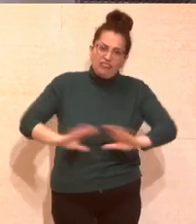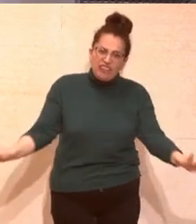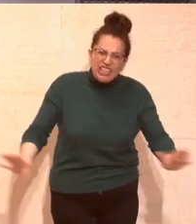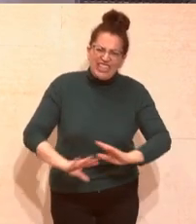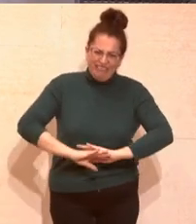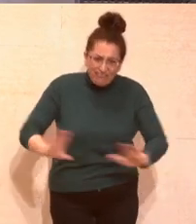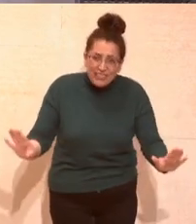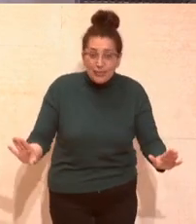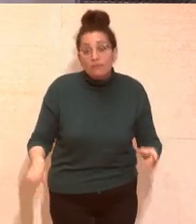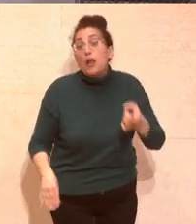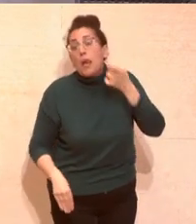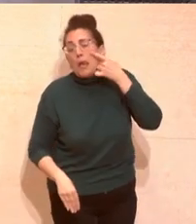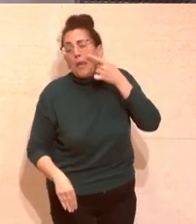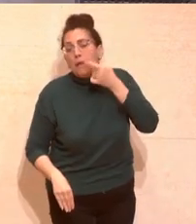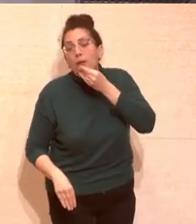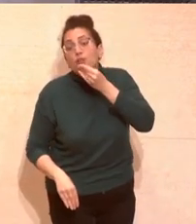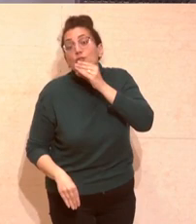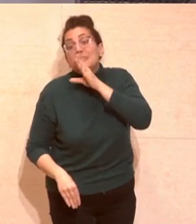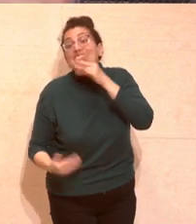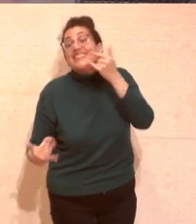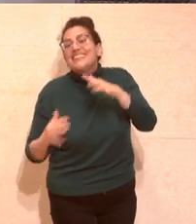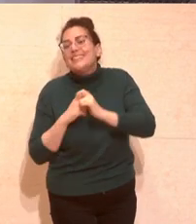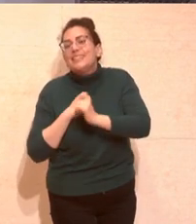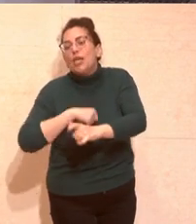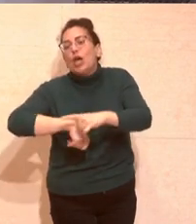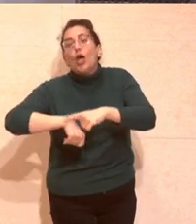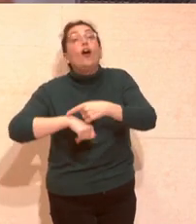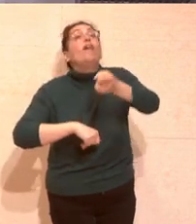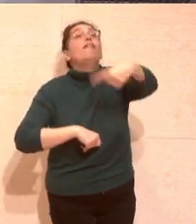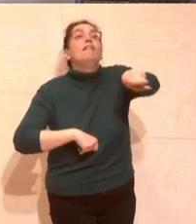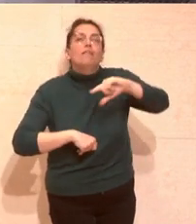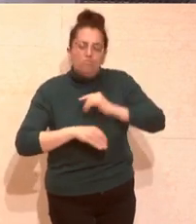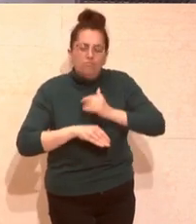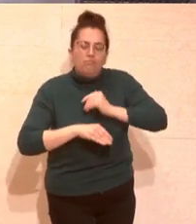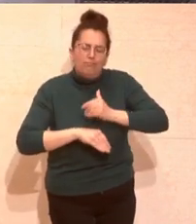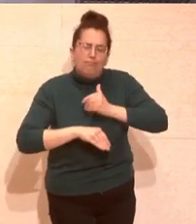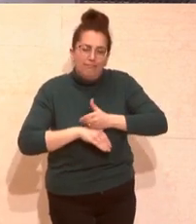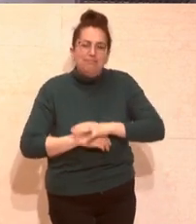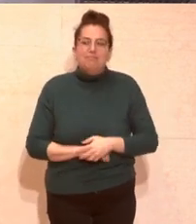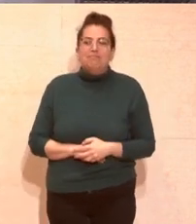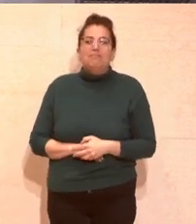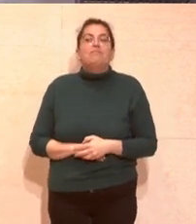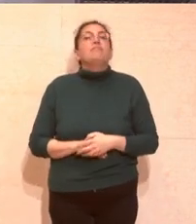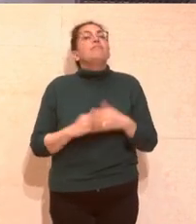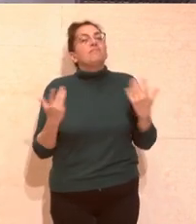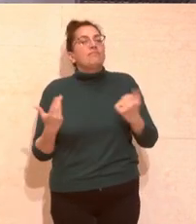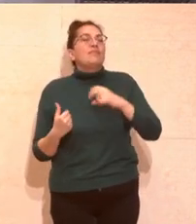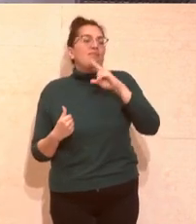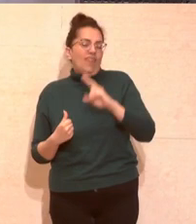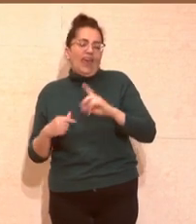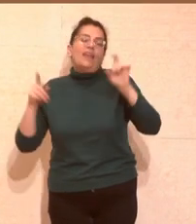mais effectivement, ce besoin de sommeil va s'estomper entre 3 et 6 ans. Mais on en reparlera cet